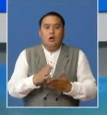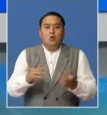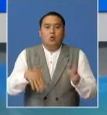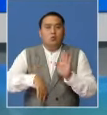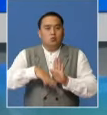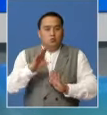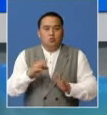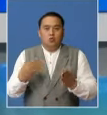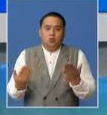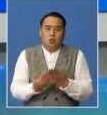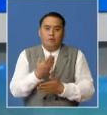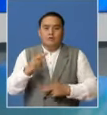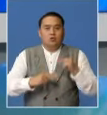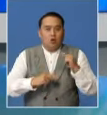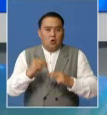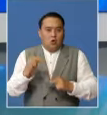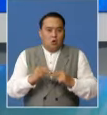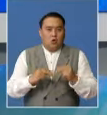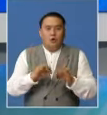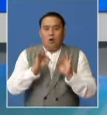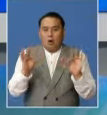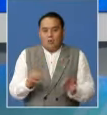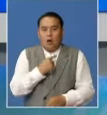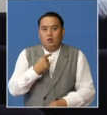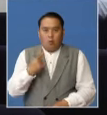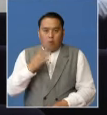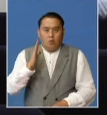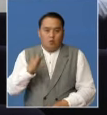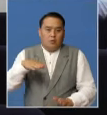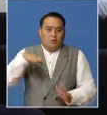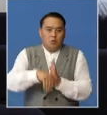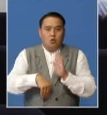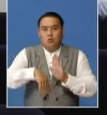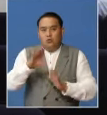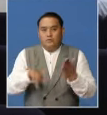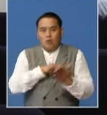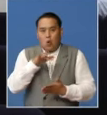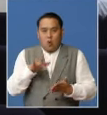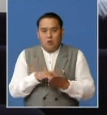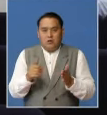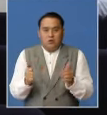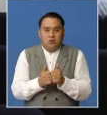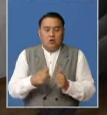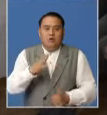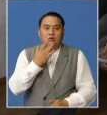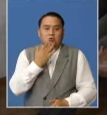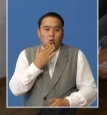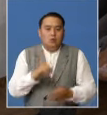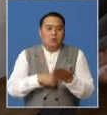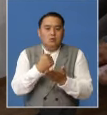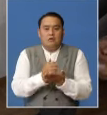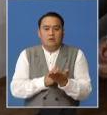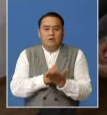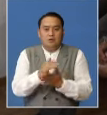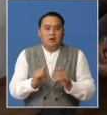значительно улучшится инфраструктура. Таким образом, областной центр должен войти в число лучших городов ближнего зарубежья. В приоритете